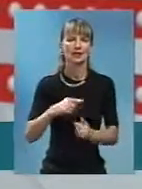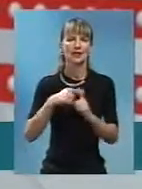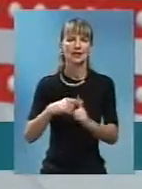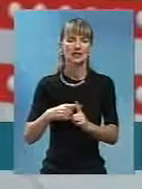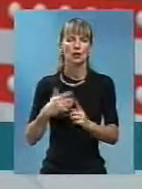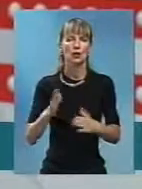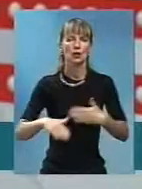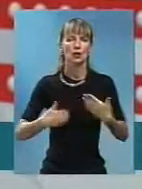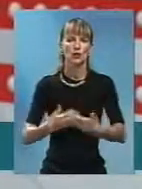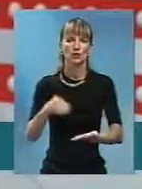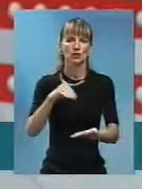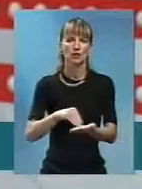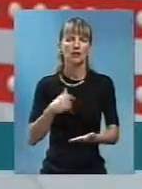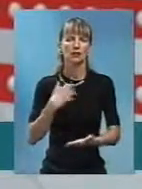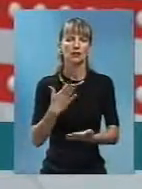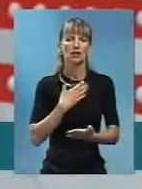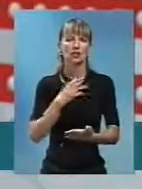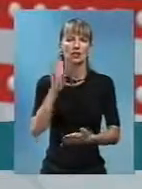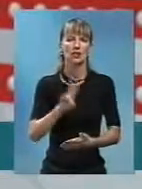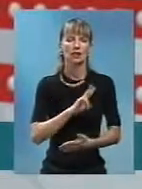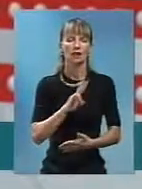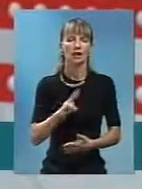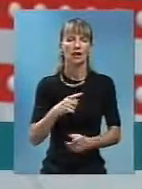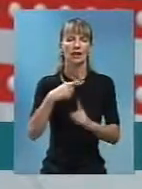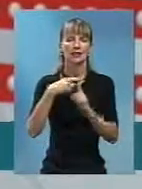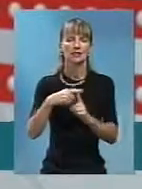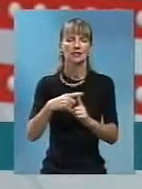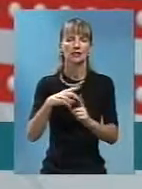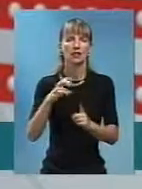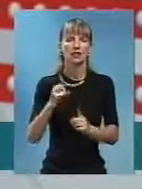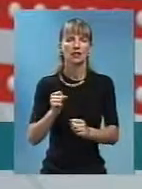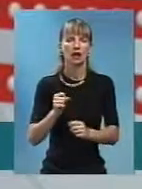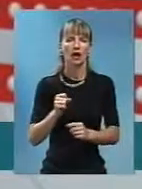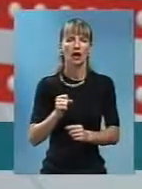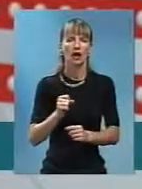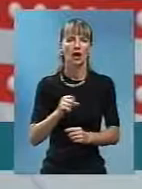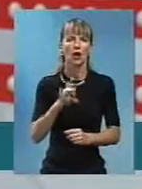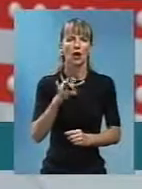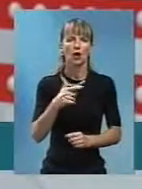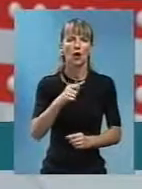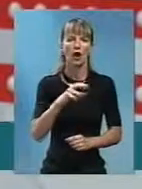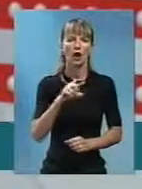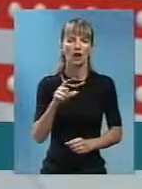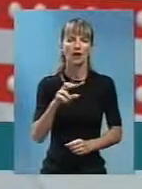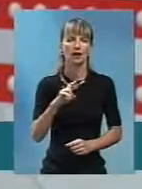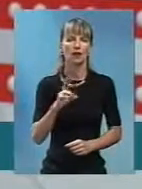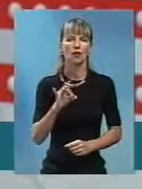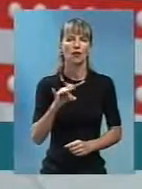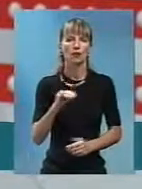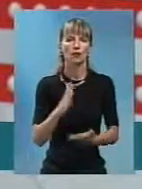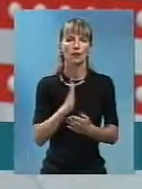які досі стоять на наших церквах, хрести на рогах якорів, є прямий зв'язок